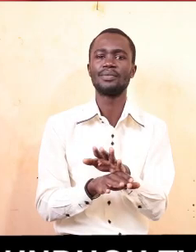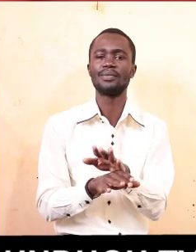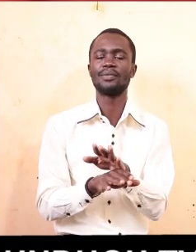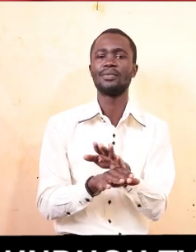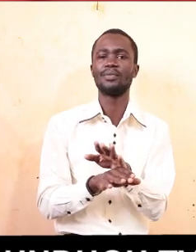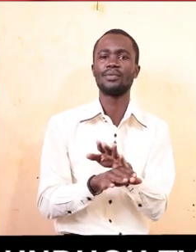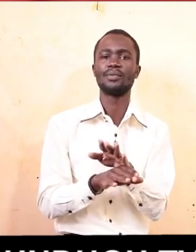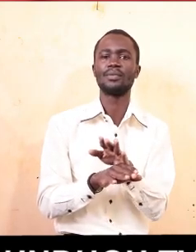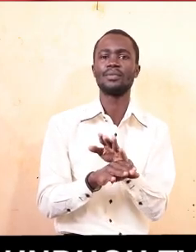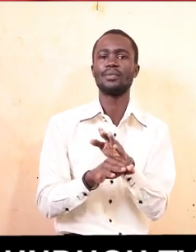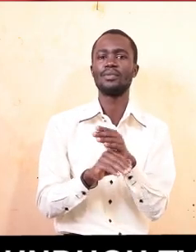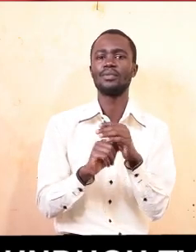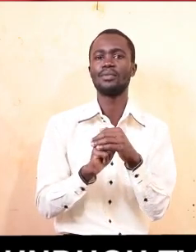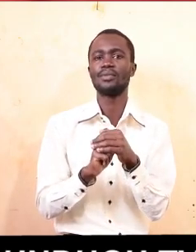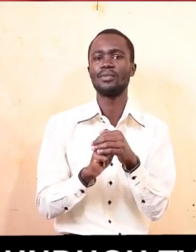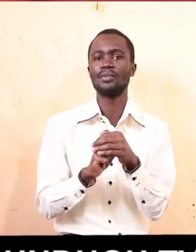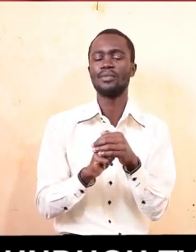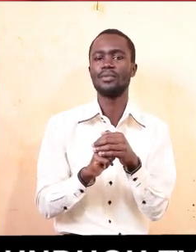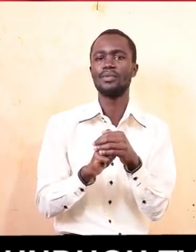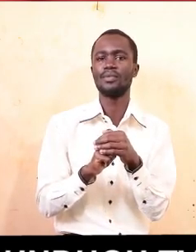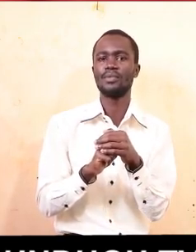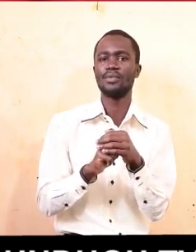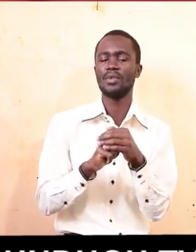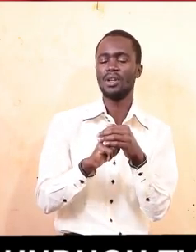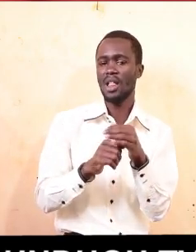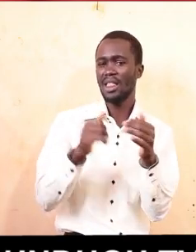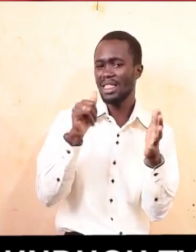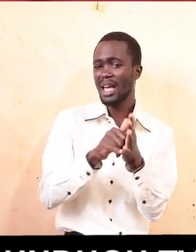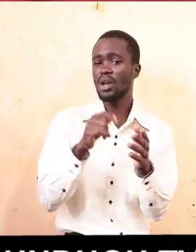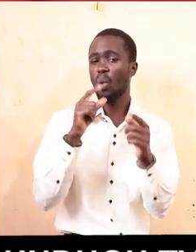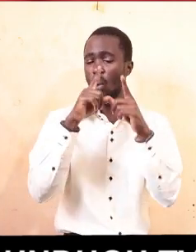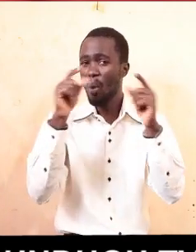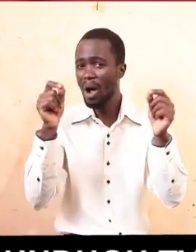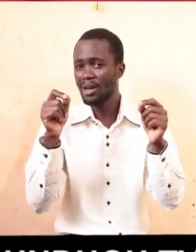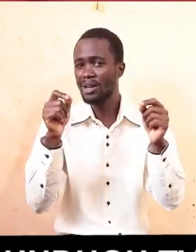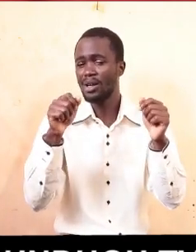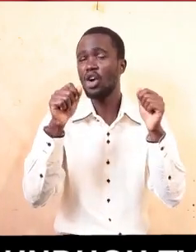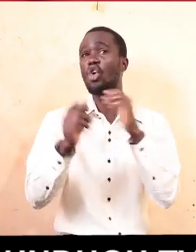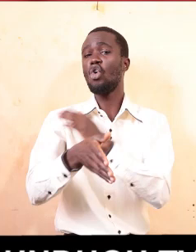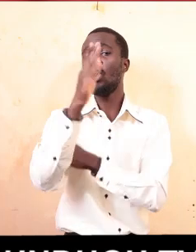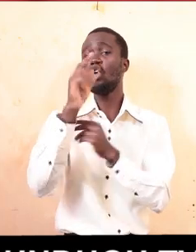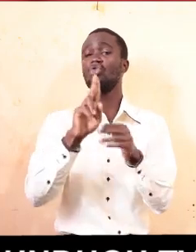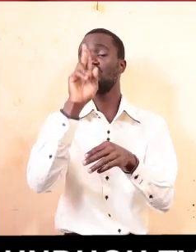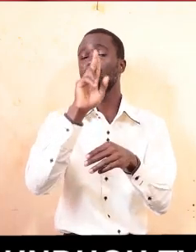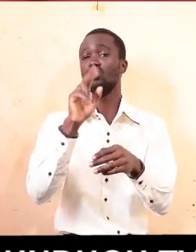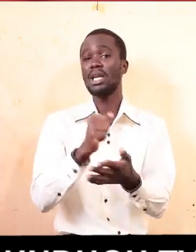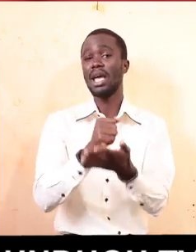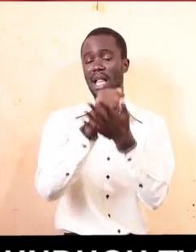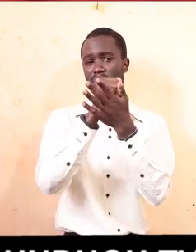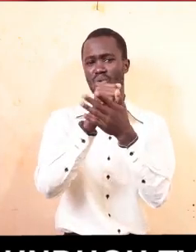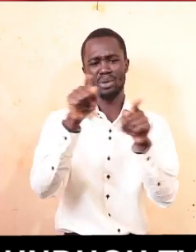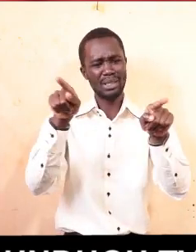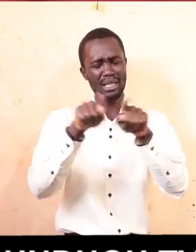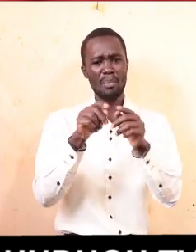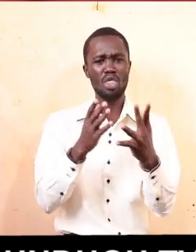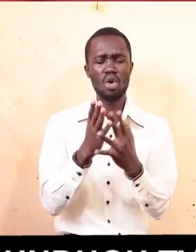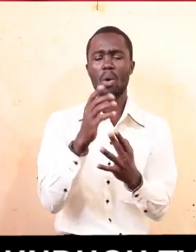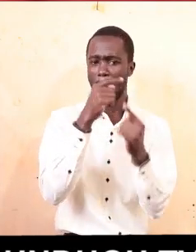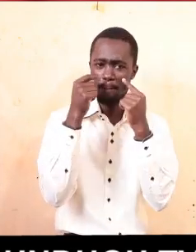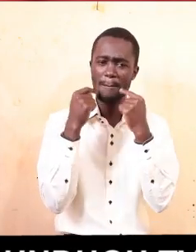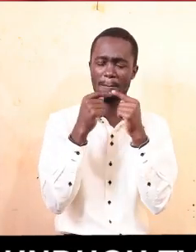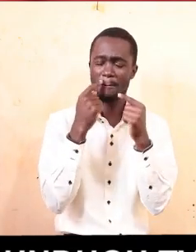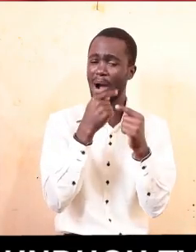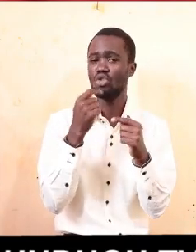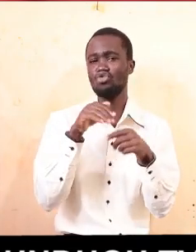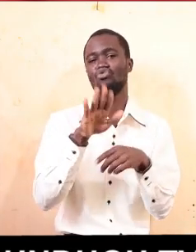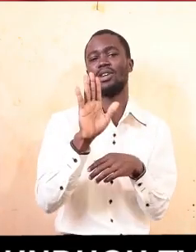hili Bwana hawese kupitia kwa maneno yako na kinywa chako, na ya hawese kupenya katika mtu wa ndani na